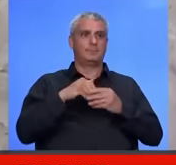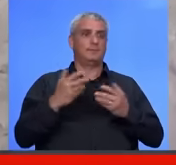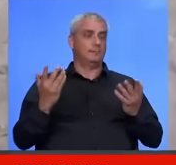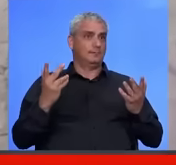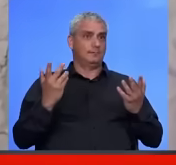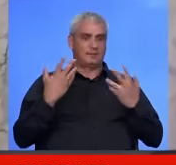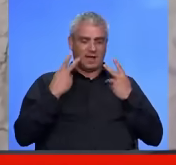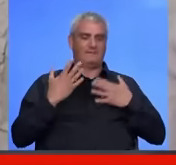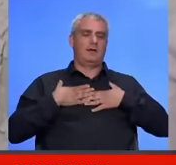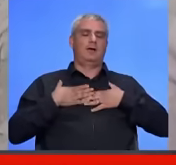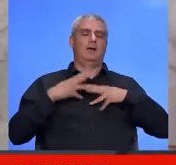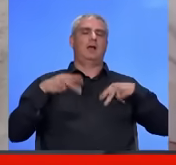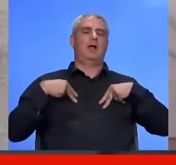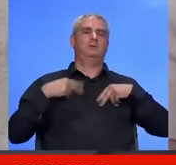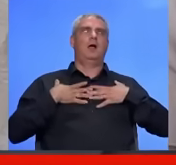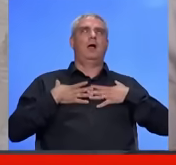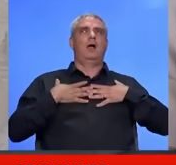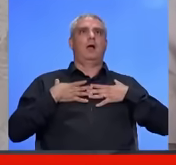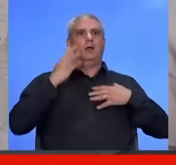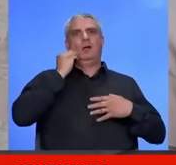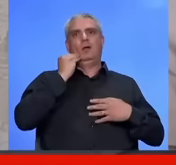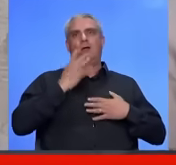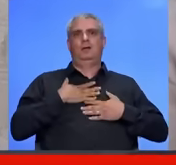קרה? חזר לי האוויר.